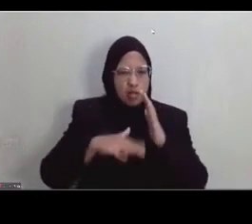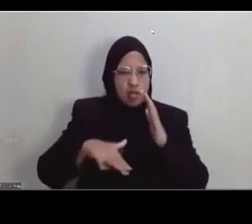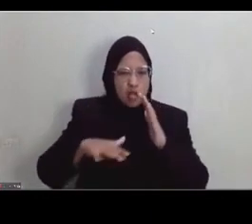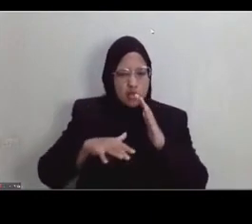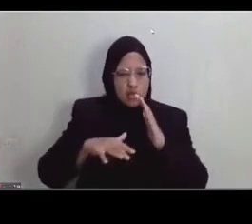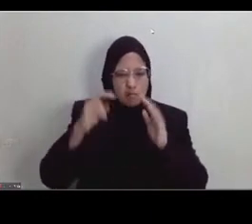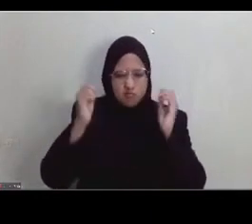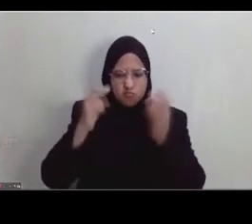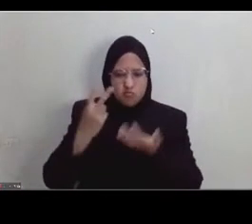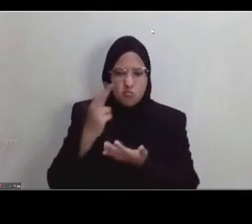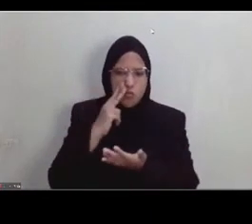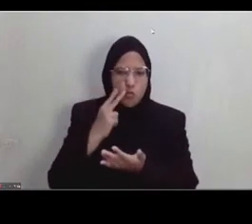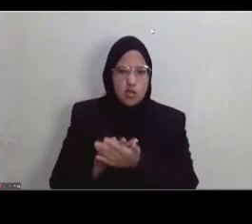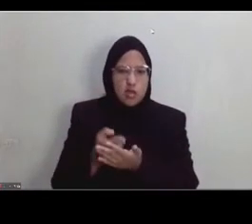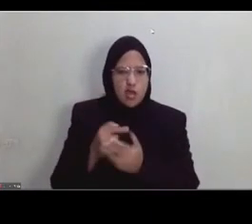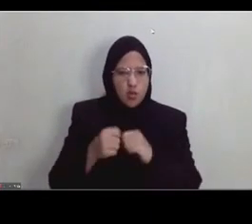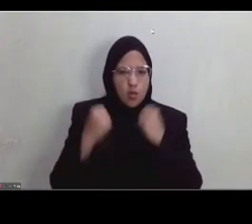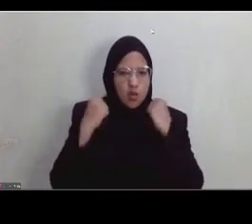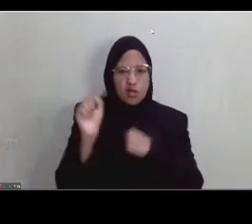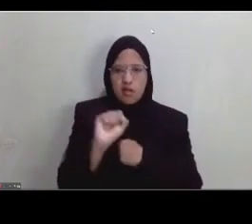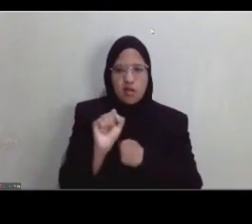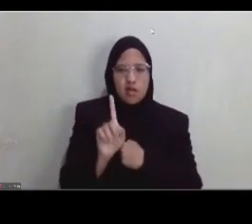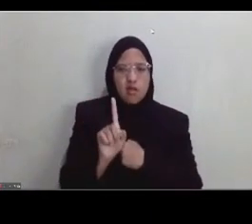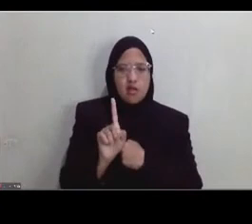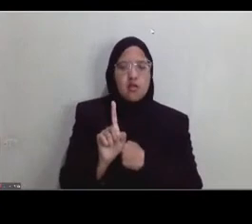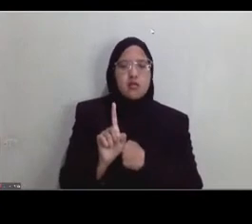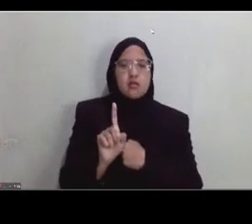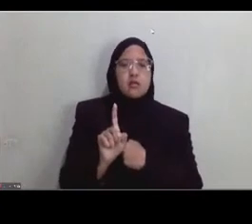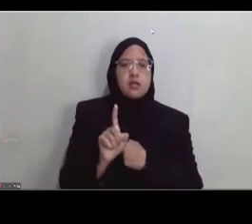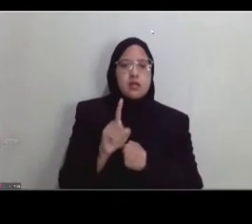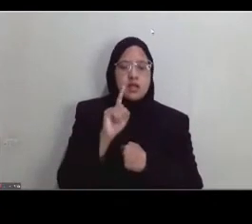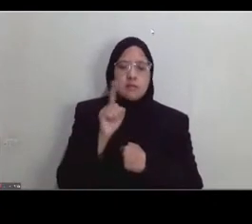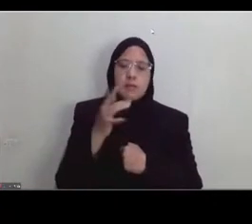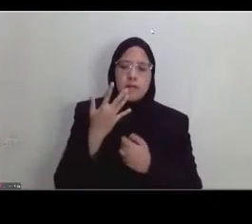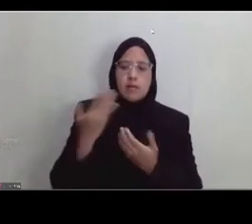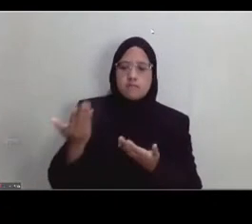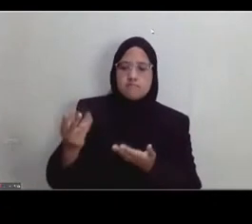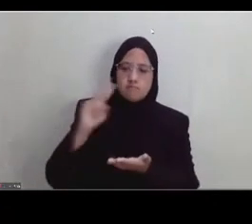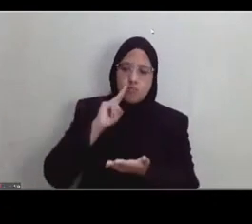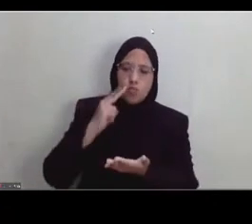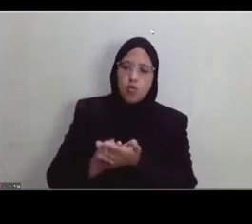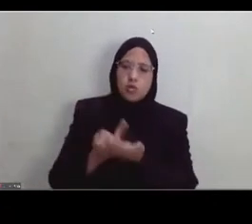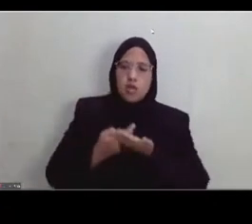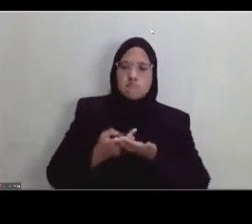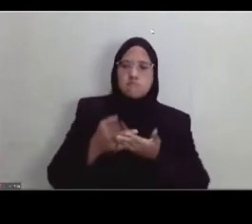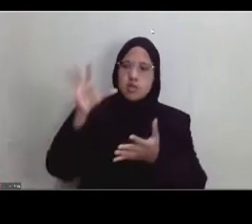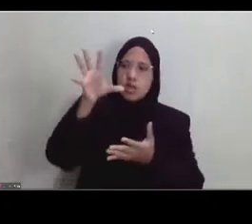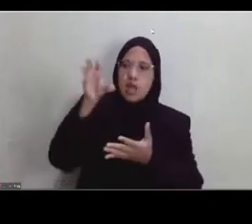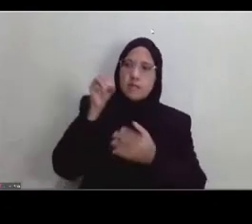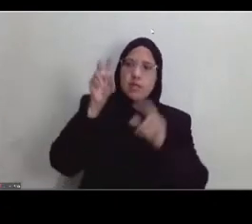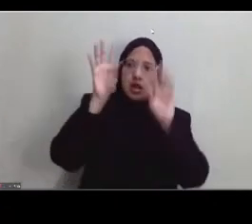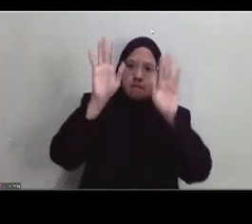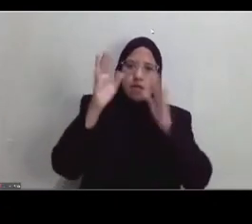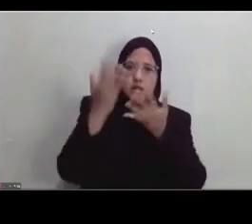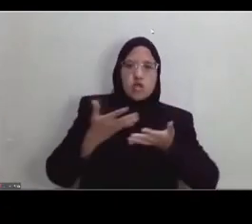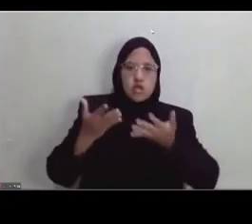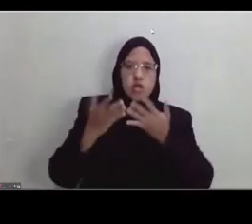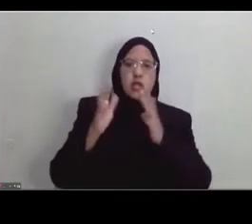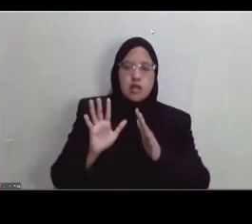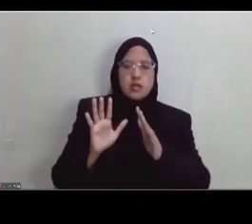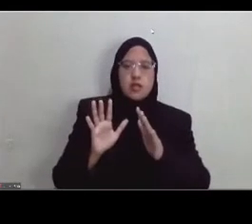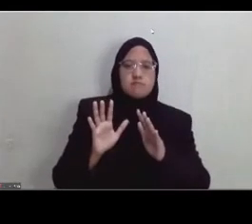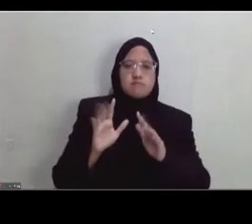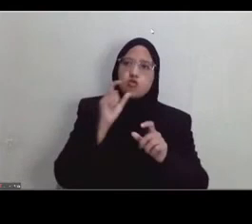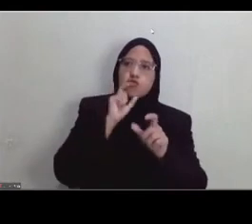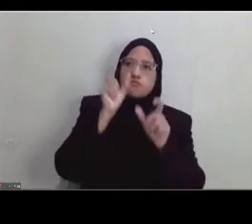pelapor hanya didasarkan pemberitaan media online yang memberitakan kemungkinan Hakim terlapor sebagai calon wakil